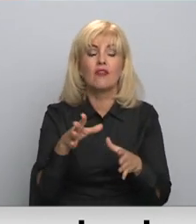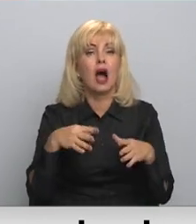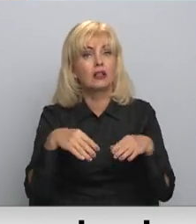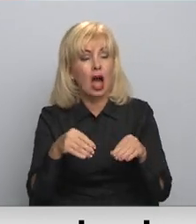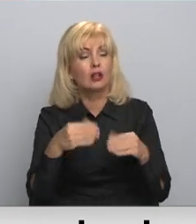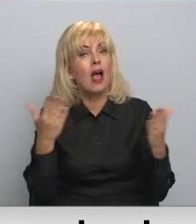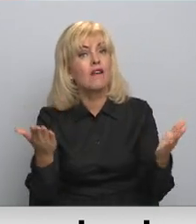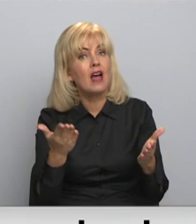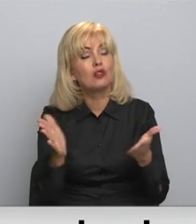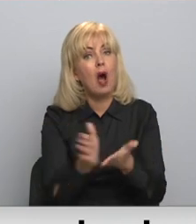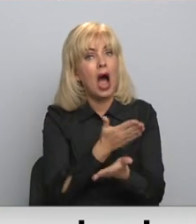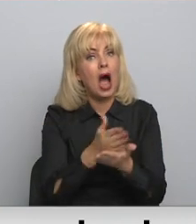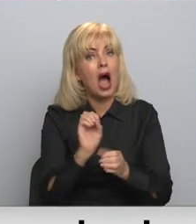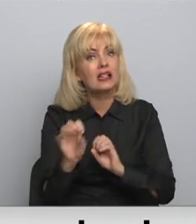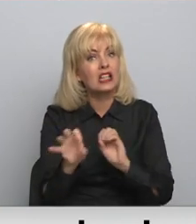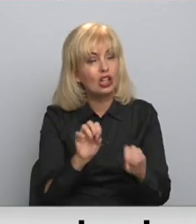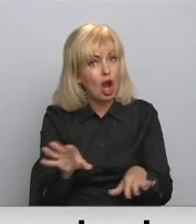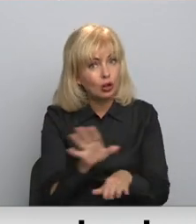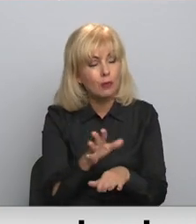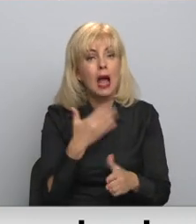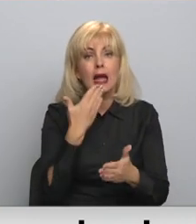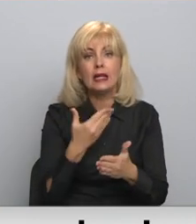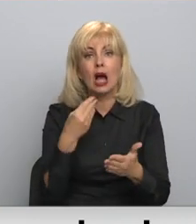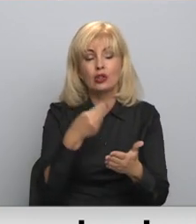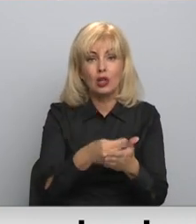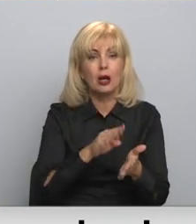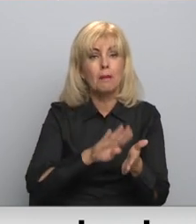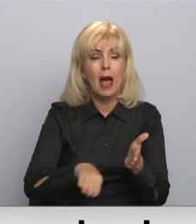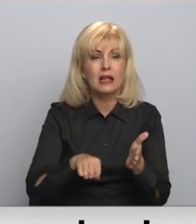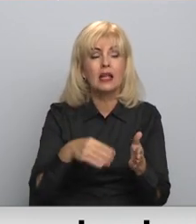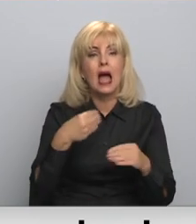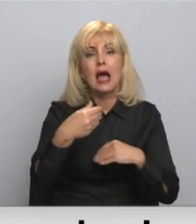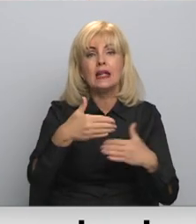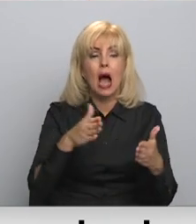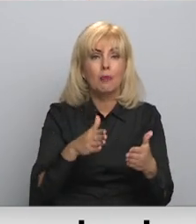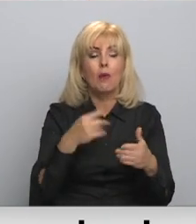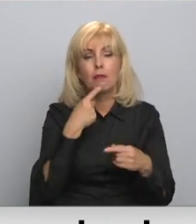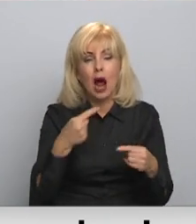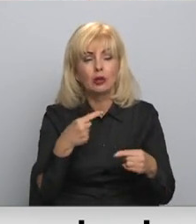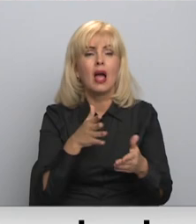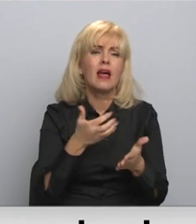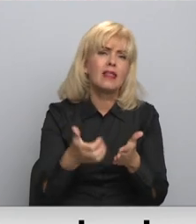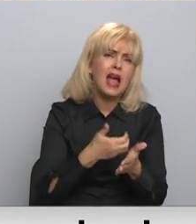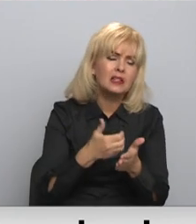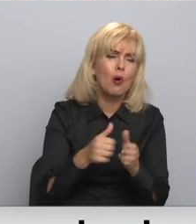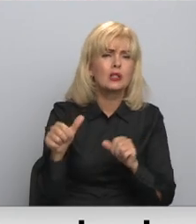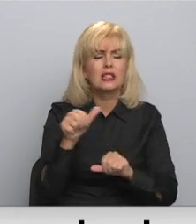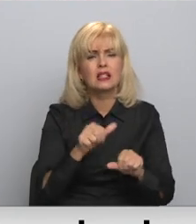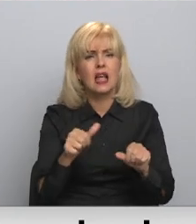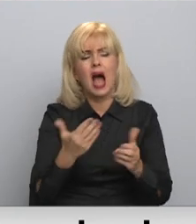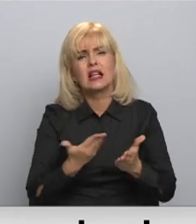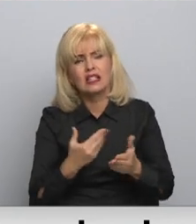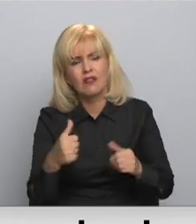veicinātu atkritumu šķirošanu. Viņi iesaka iegādāties bezpakojuma pārtiku, nelietot sadzīves ķīmiju, remontēt